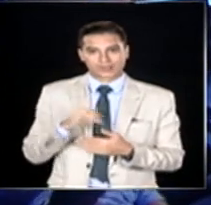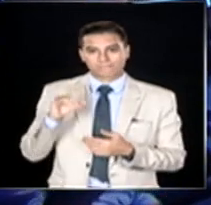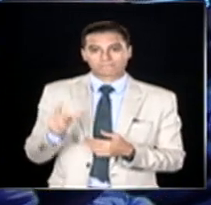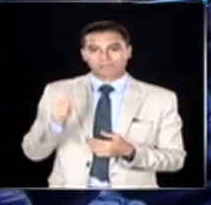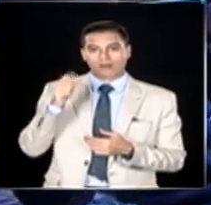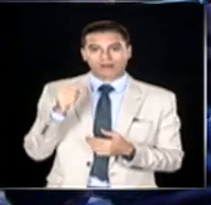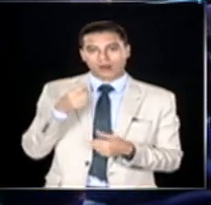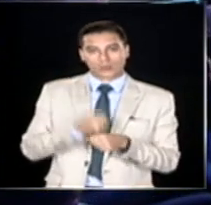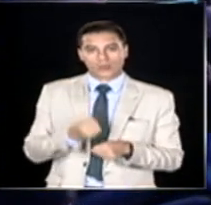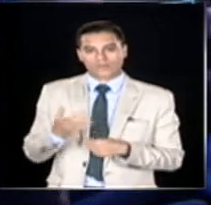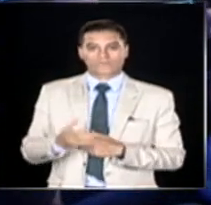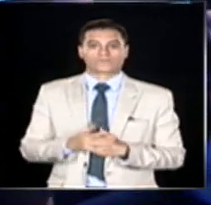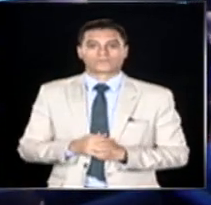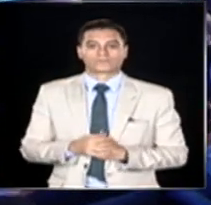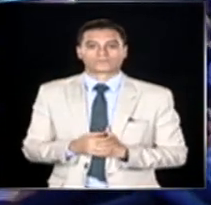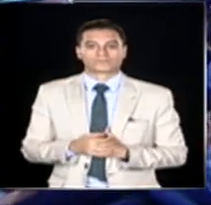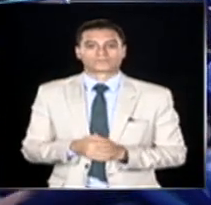مكان.